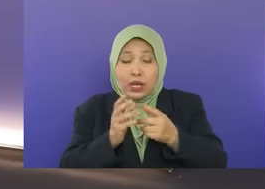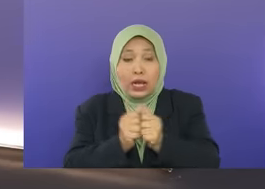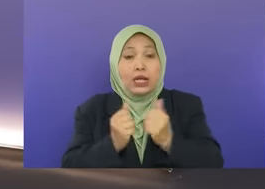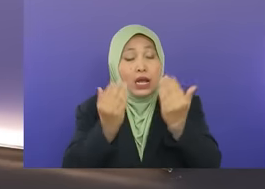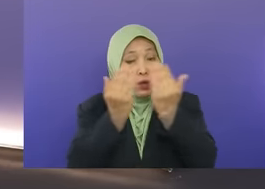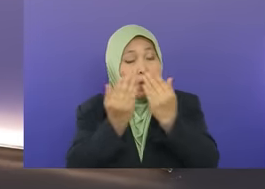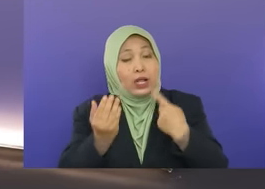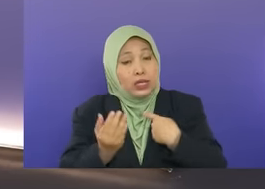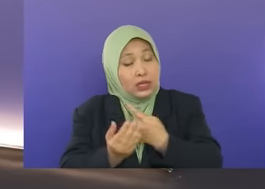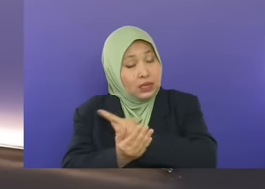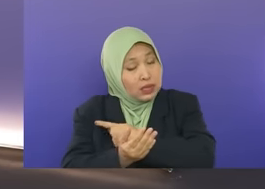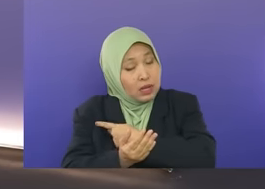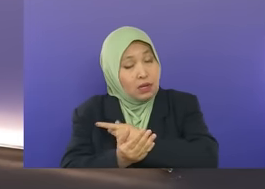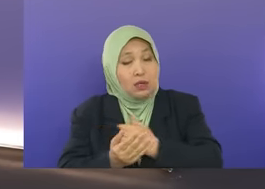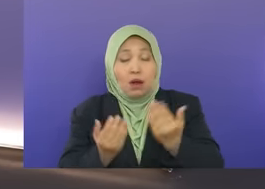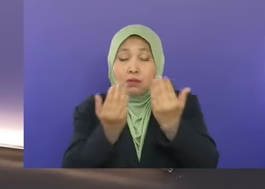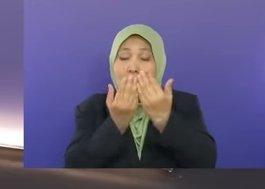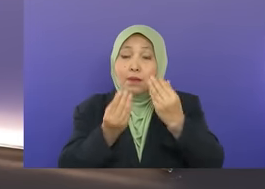kita